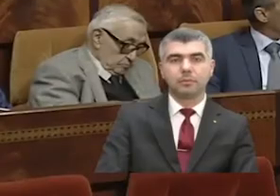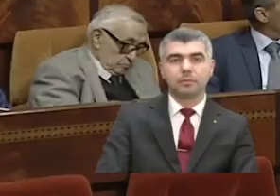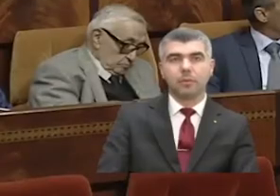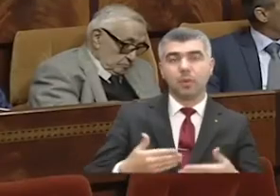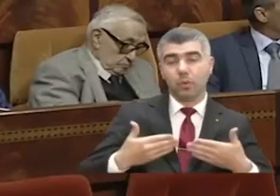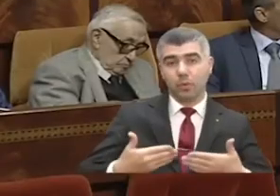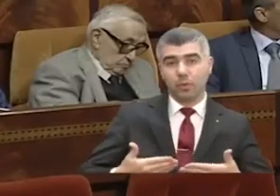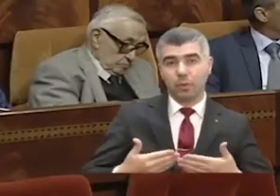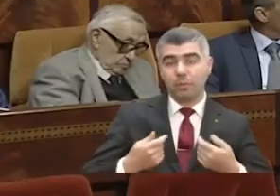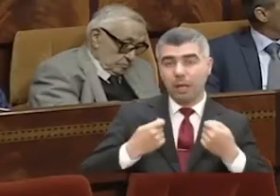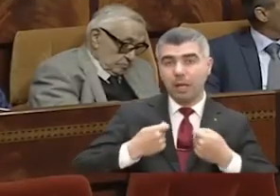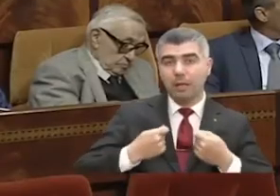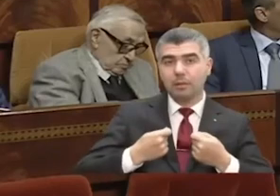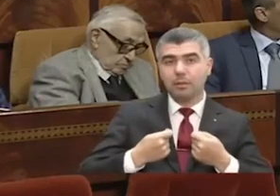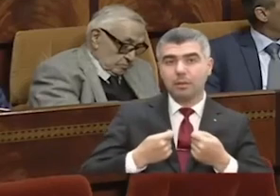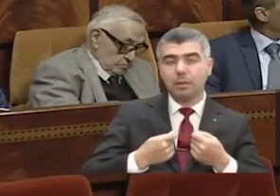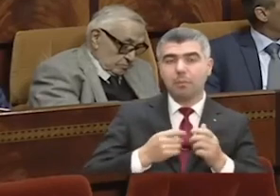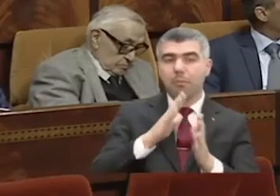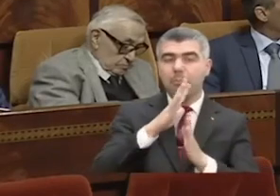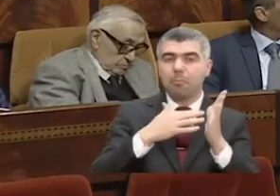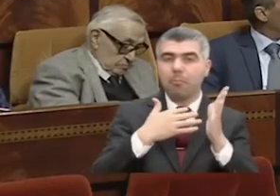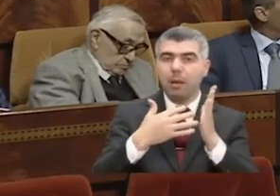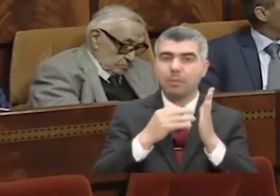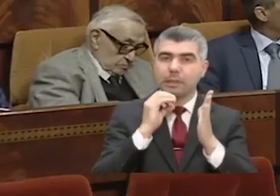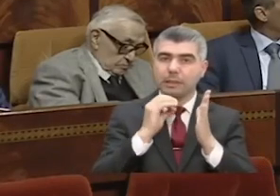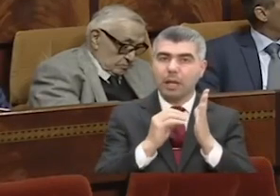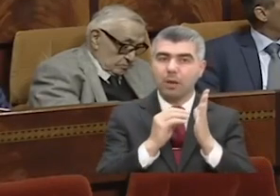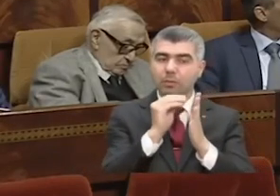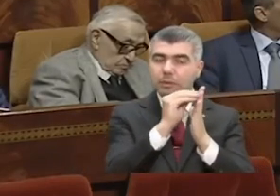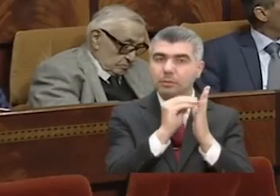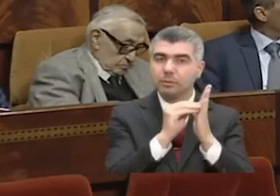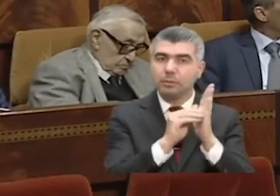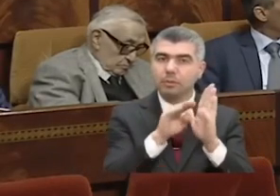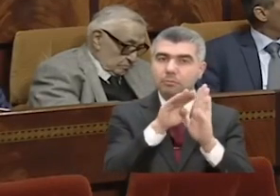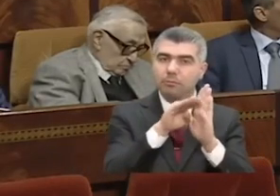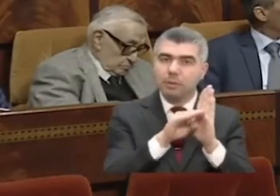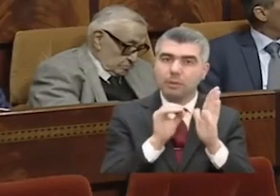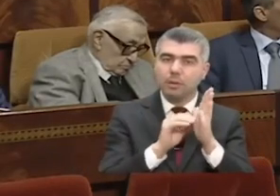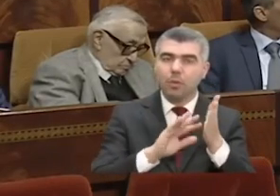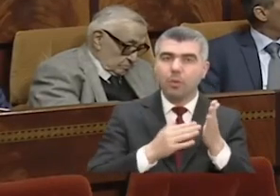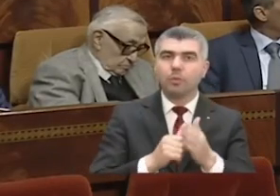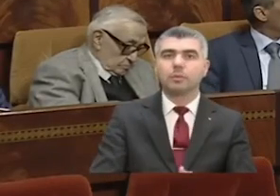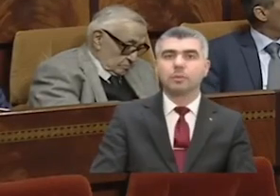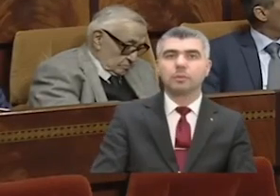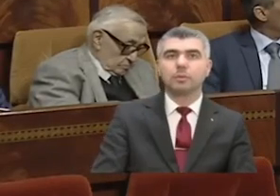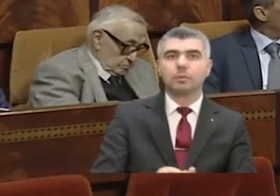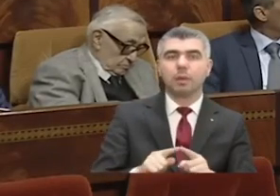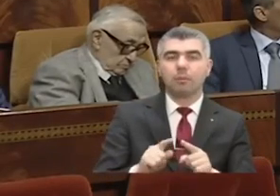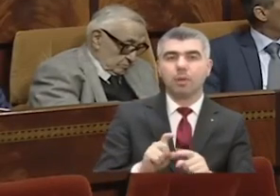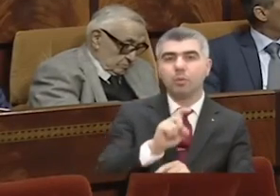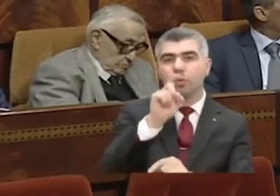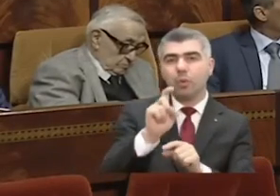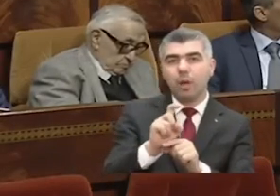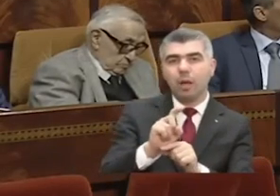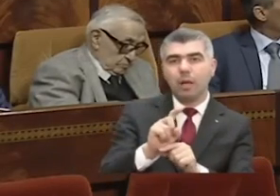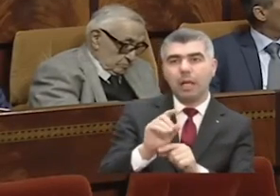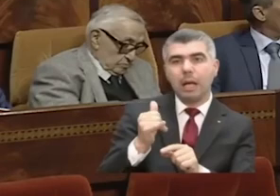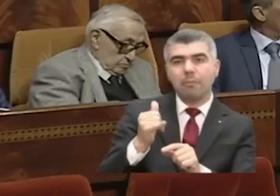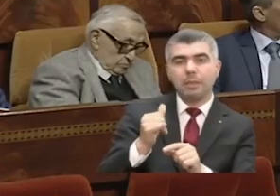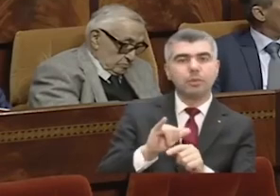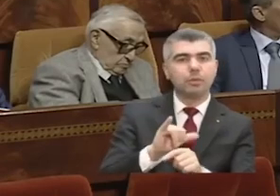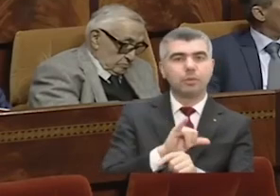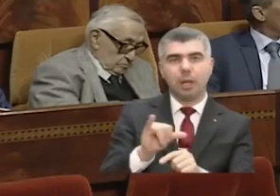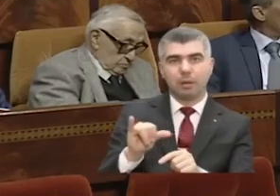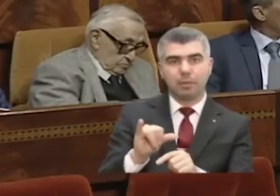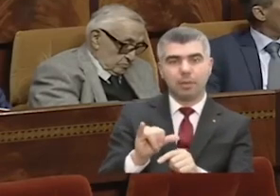اليوم السيدة الرئيسة في النظام الداخلي حتى حاجة ما كاينة في النظام الداخلي اللي كتقول بأن خص أسئلة تمشي من نهار الخميس، كاين